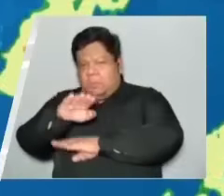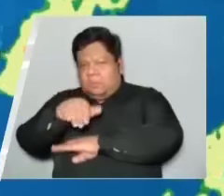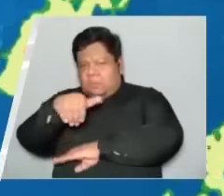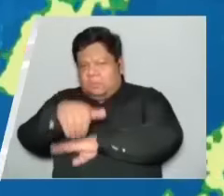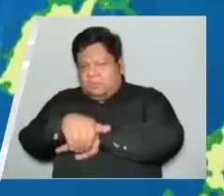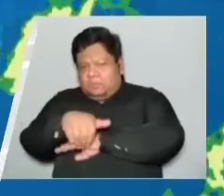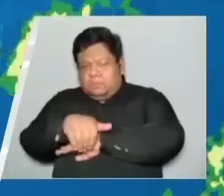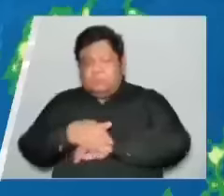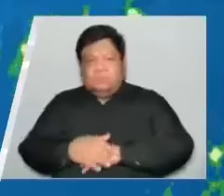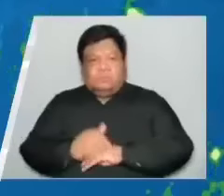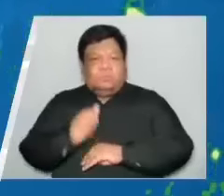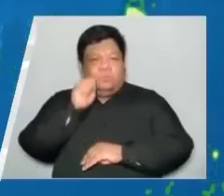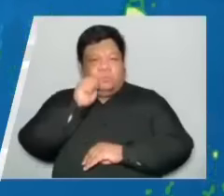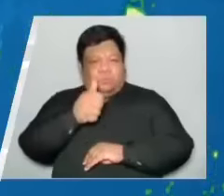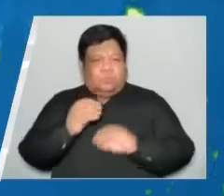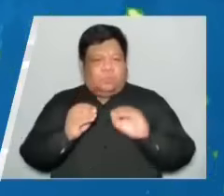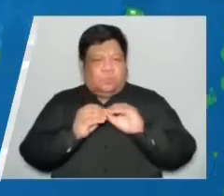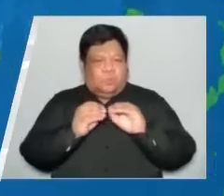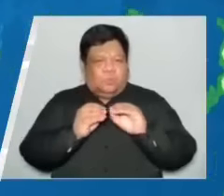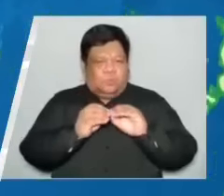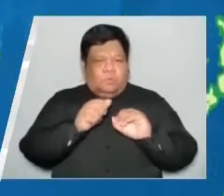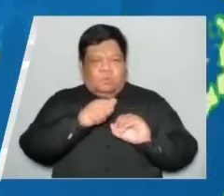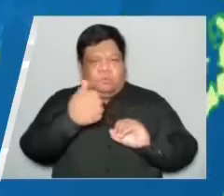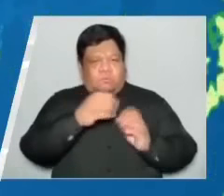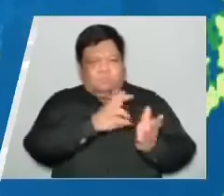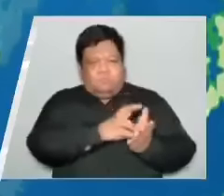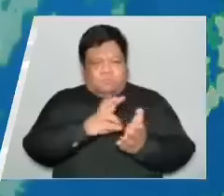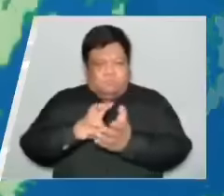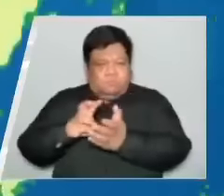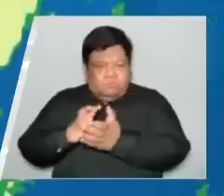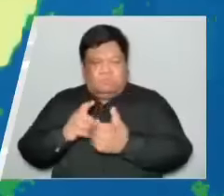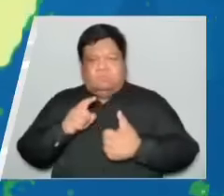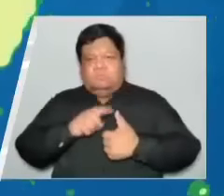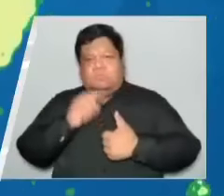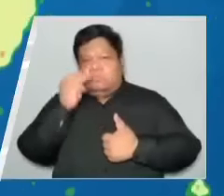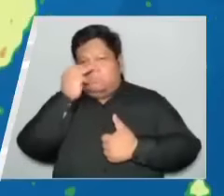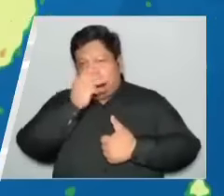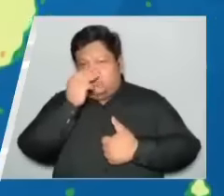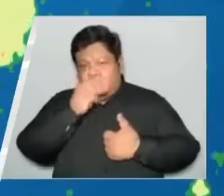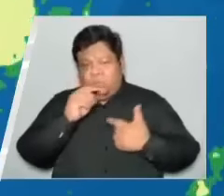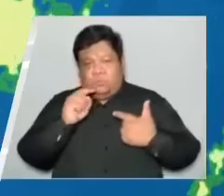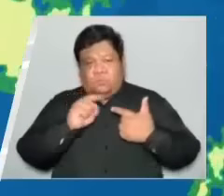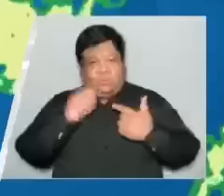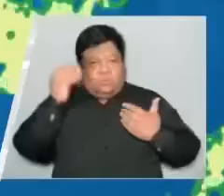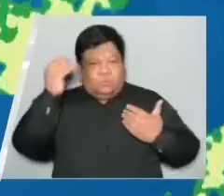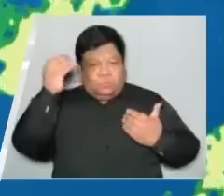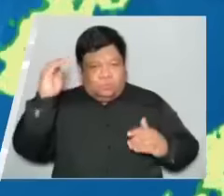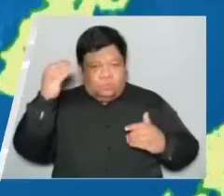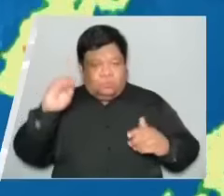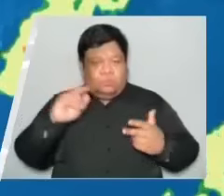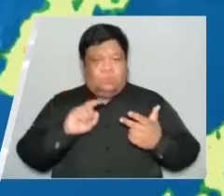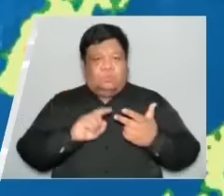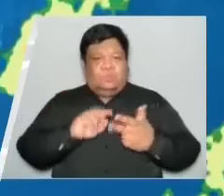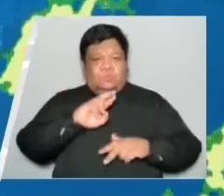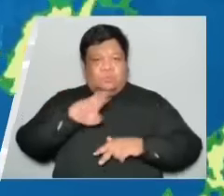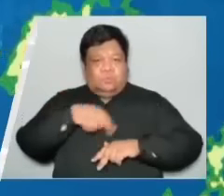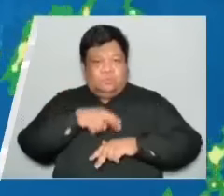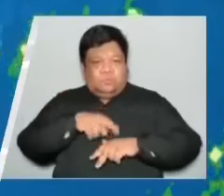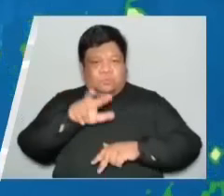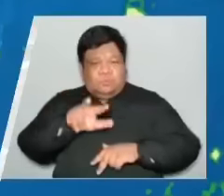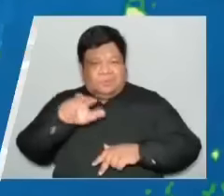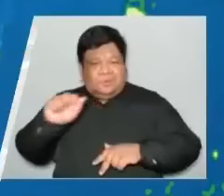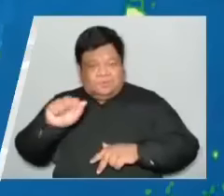bukas. Matitindi ang ulan sa Mindoro Provinces, Cordillera, Central Luzon, Bicol Region, Zamboanga Peninsula